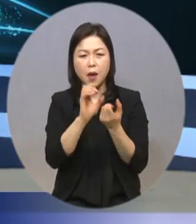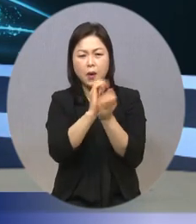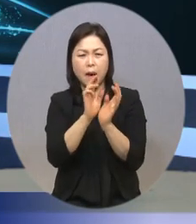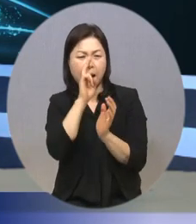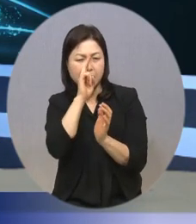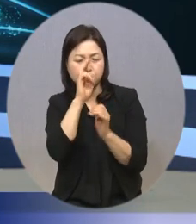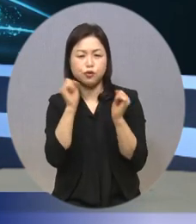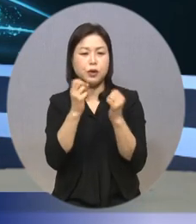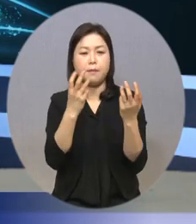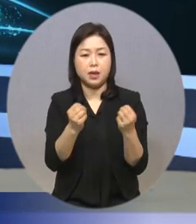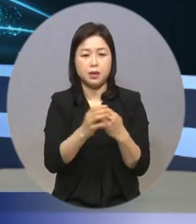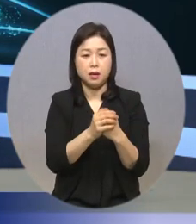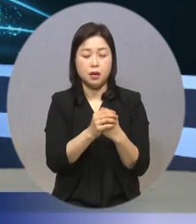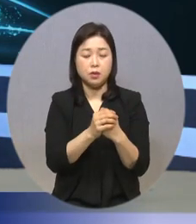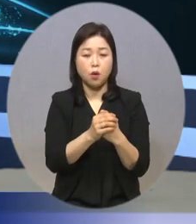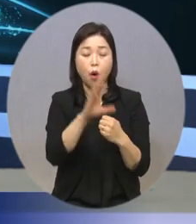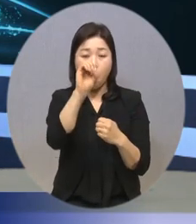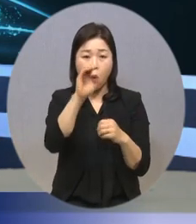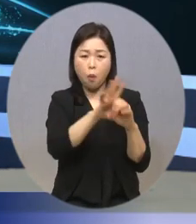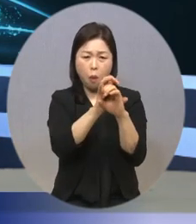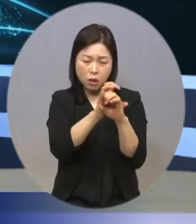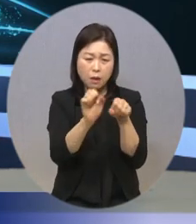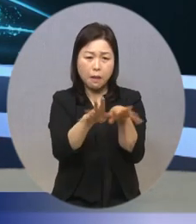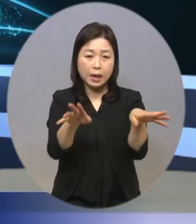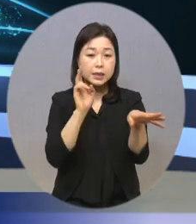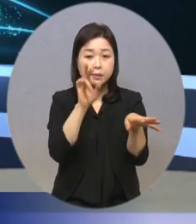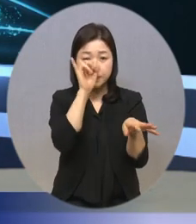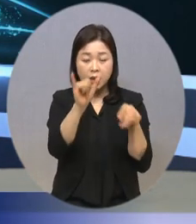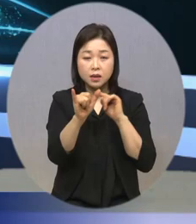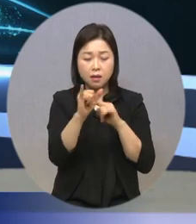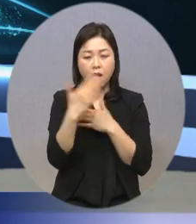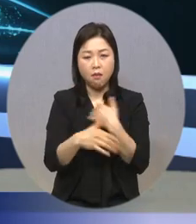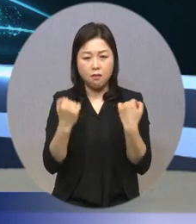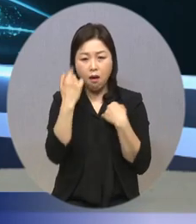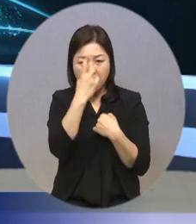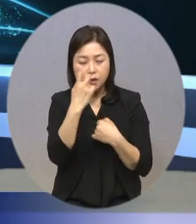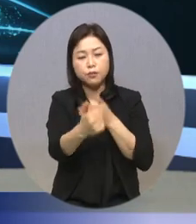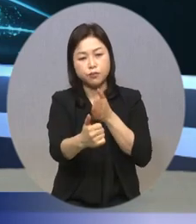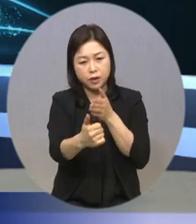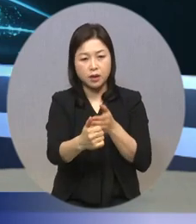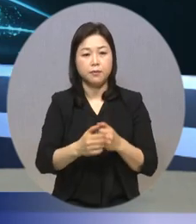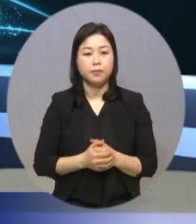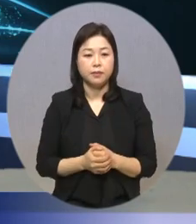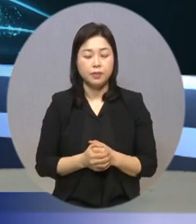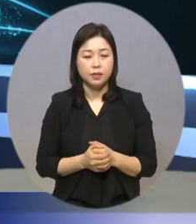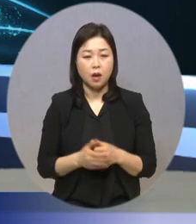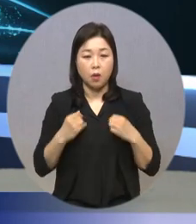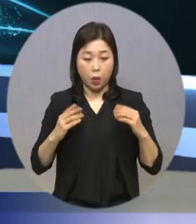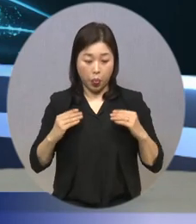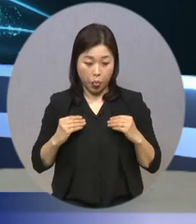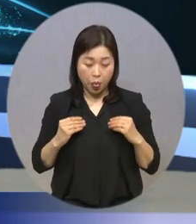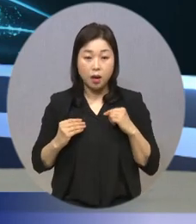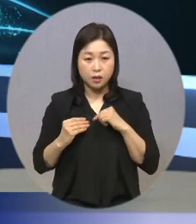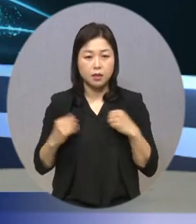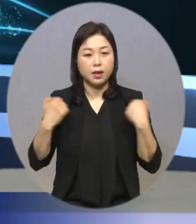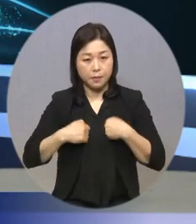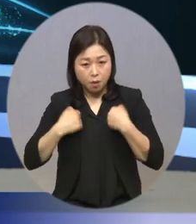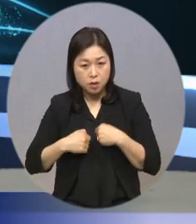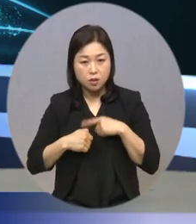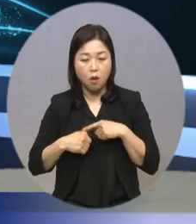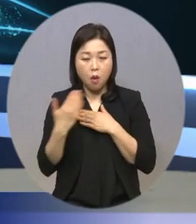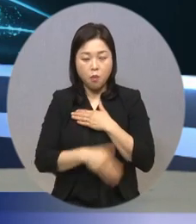오미크론 변이도 기승인 만큼 환절기 건강관리 유의하셔야 하는데요. 가벼운 겉옷으로 체온 유지에 신경